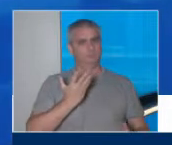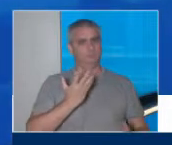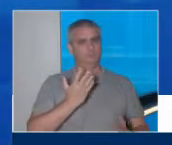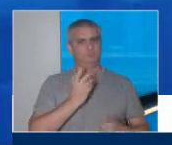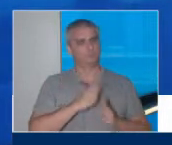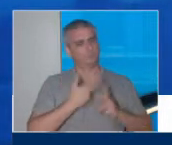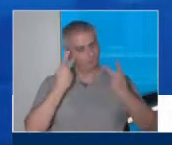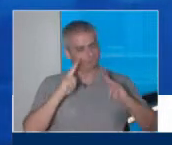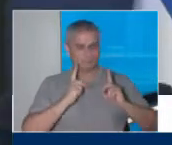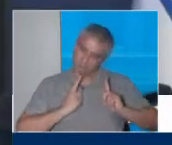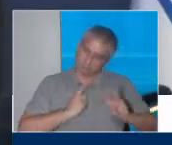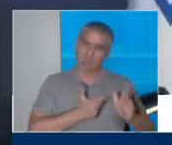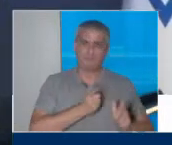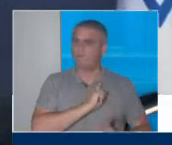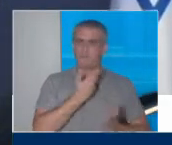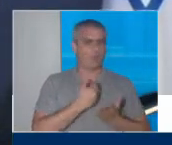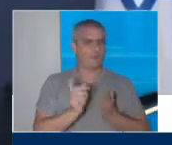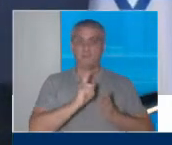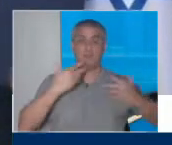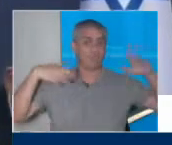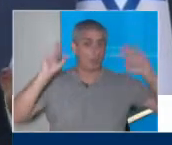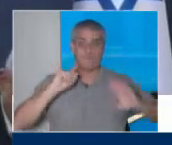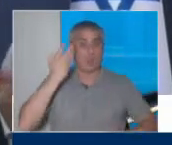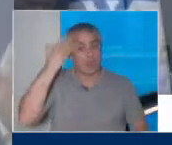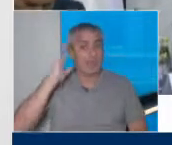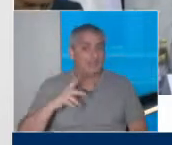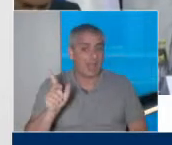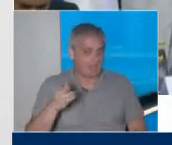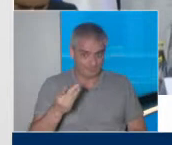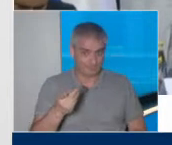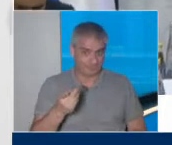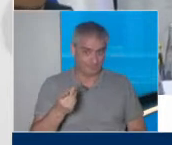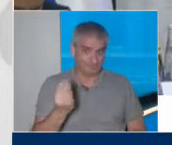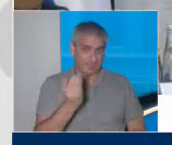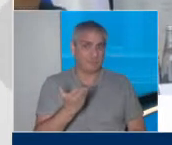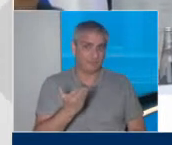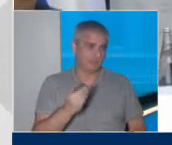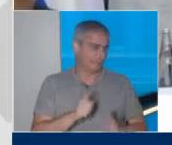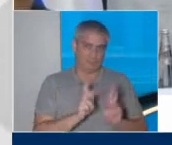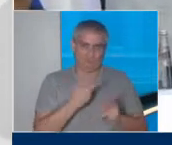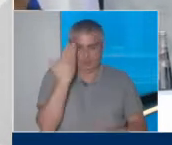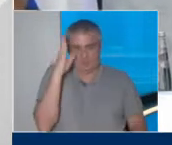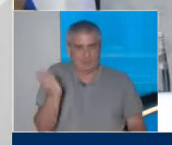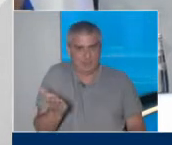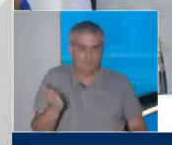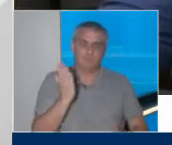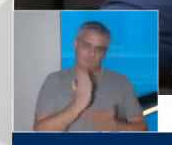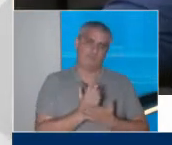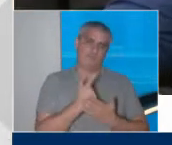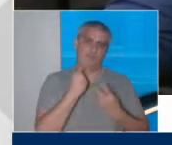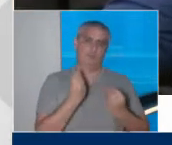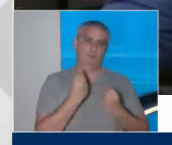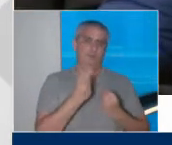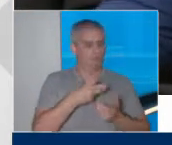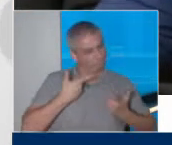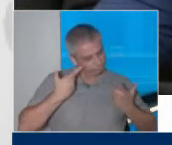איזושהי מלחמה, ולא לוותר, ולא להרים ידיים, וגם לא להתעלם מהשד הזה, כי אי אפשר להתעלם ממנו, זה כבר אומר משהו, והוא